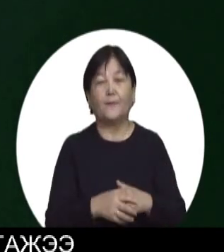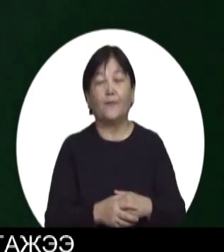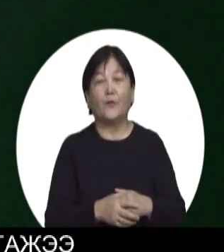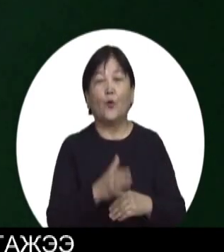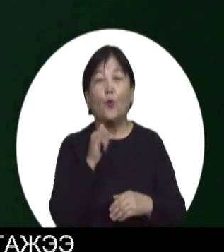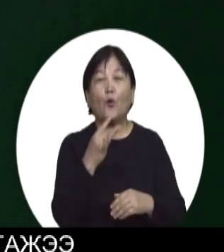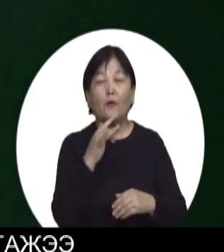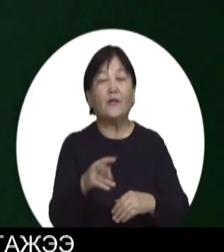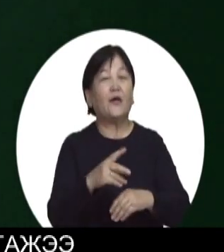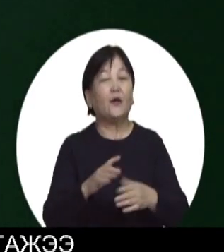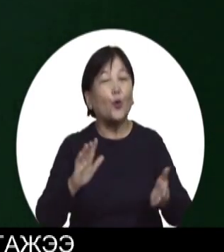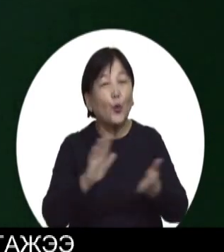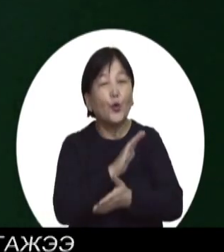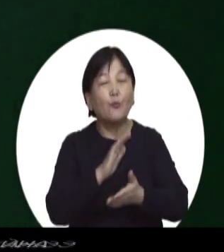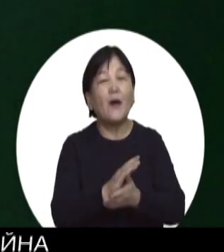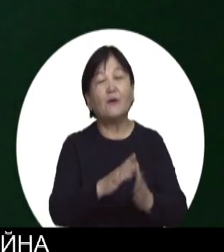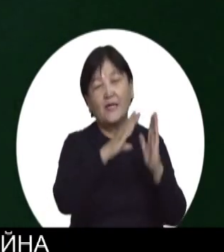урвлын хурд буурна гэсэн.